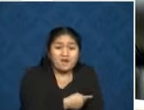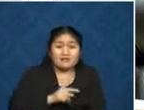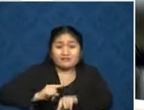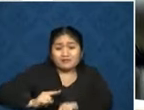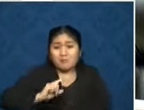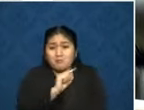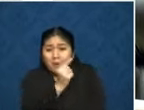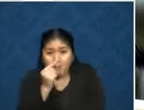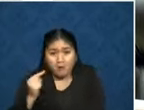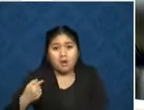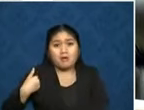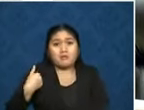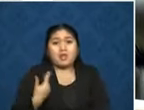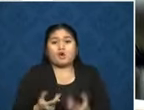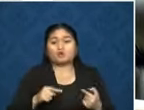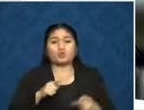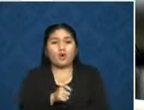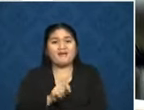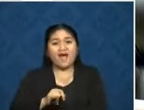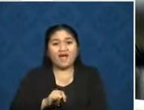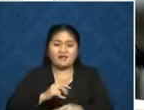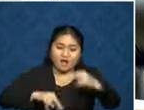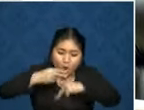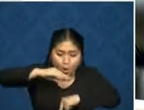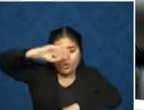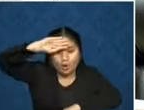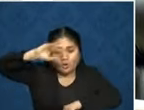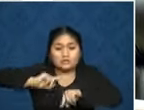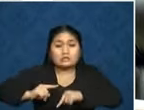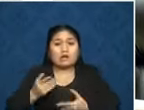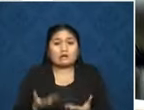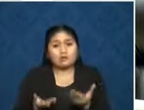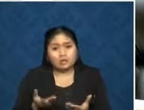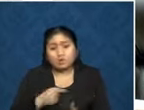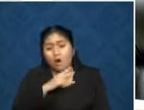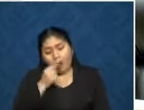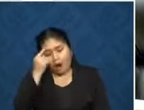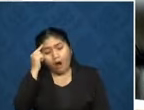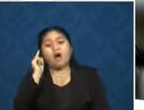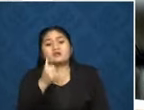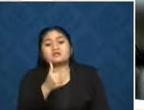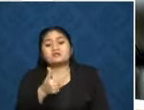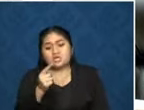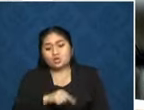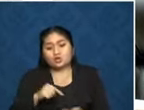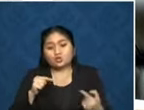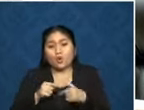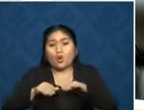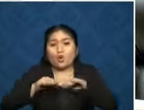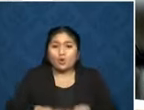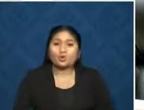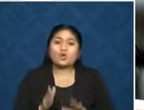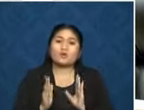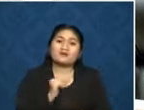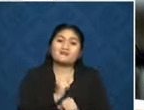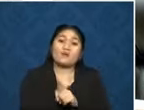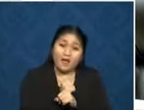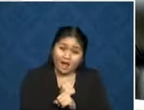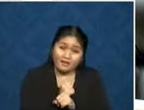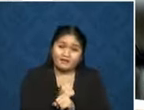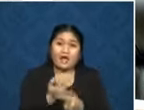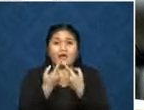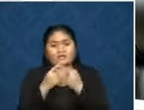ครับการที่ใช้ AI ในการคัดกรองโรคหรือถ้ามองในแง่ดีก็เหมือนว่า AI จะมีบทบาทในการลดบุคลากรดังกล่าวนะครับแต่